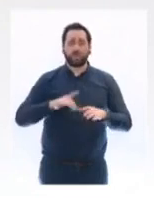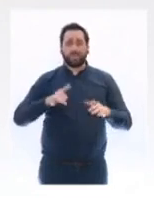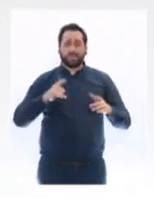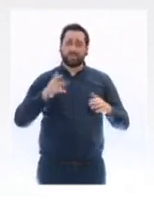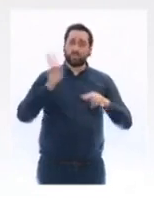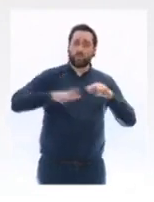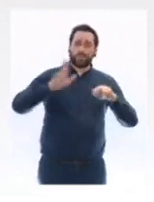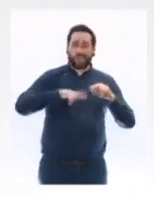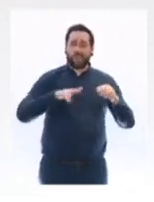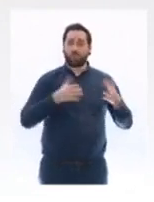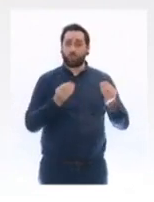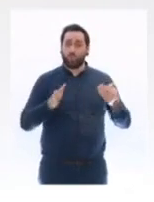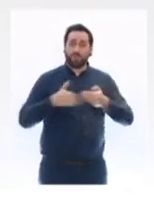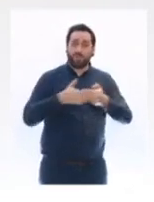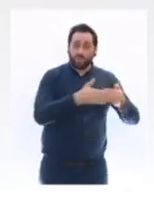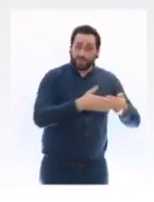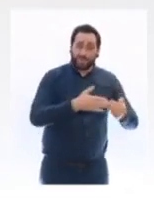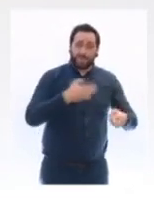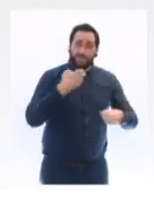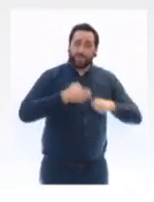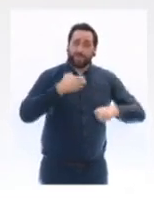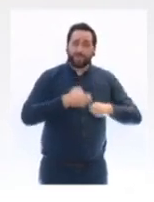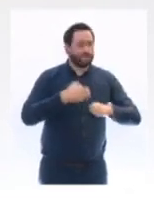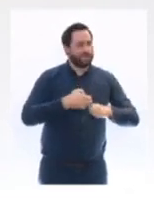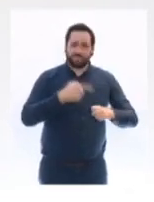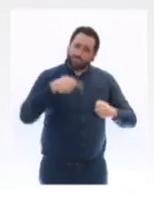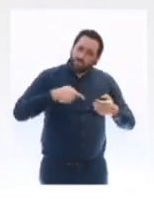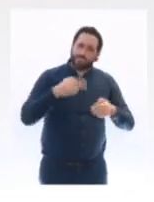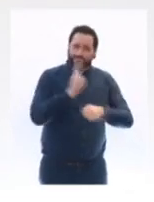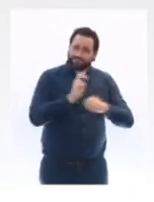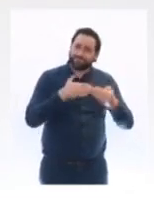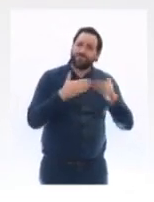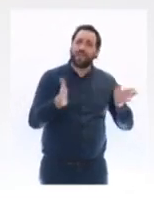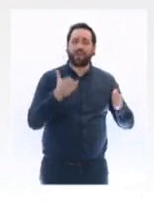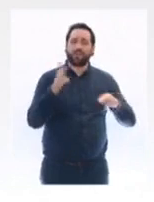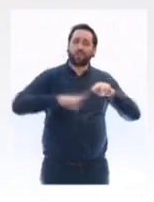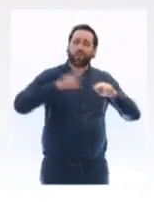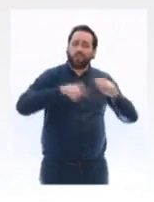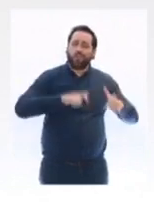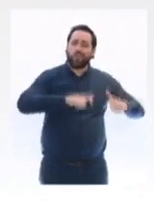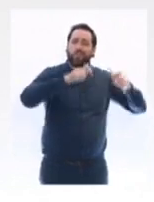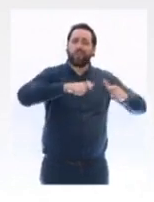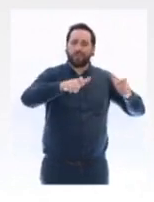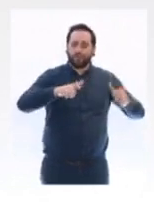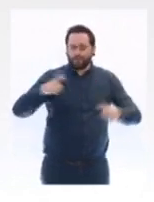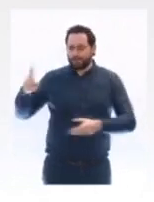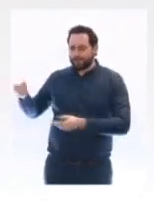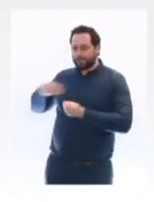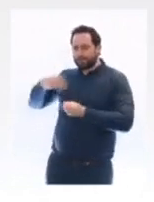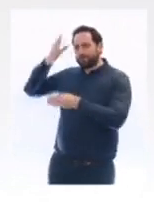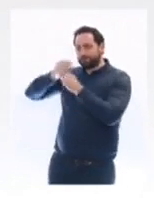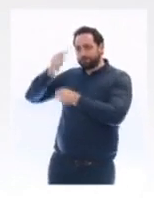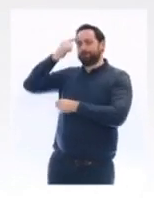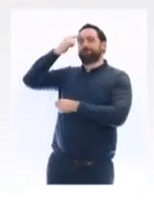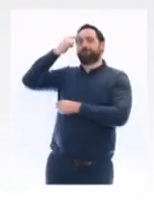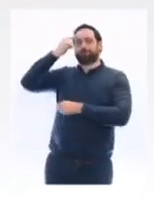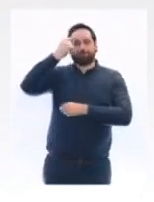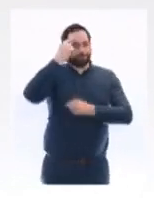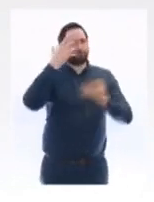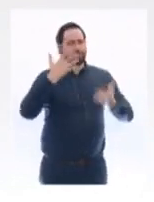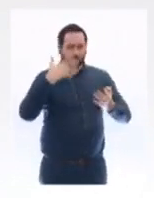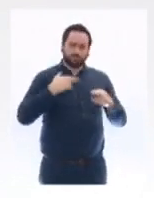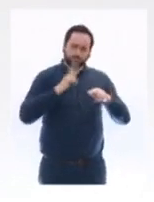magasins resteront ouverts pour que le BTP puisse fonctionner. J'insiste sur la nécessité que dans les mairies, des guichets